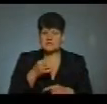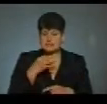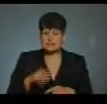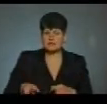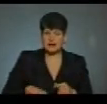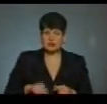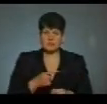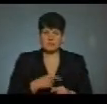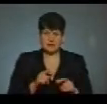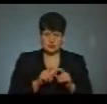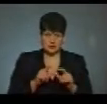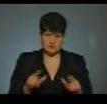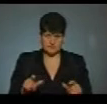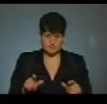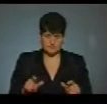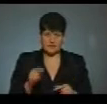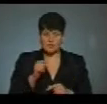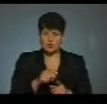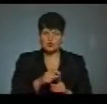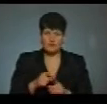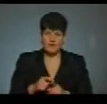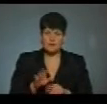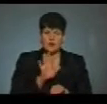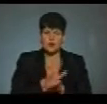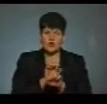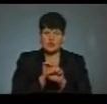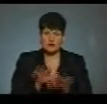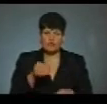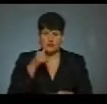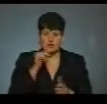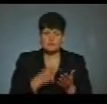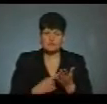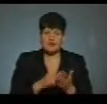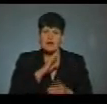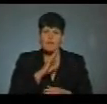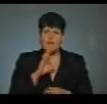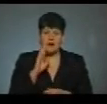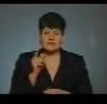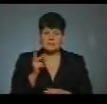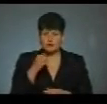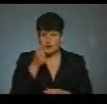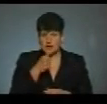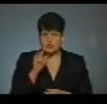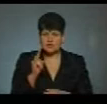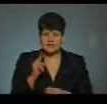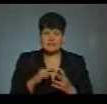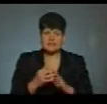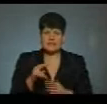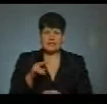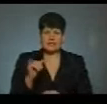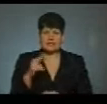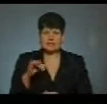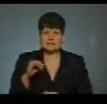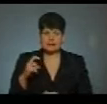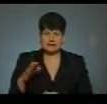директор медзакладу Андрій Артимович. За його словами, коронавірус вчора ввечері підтвердили в матері півторарічної дитини з села Лідихів